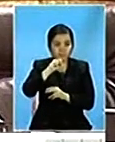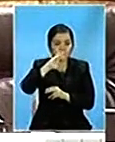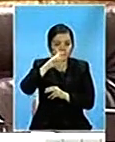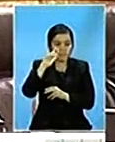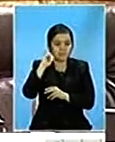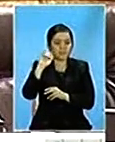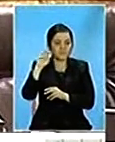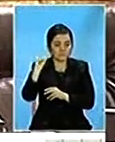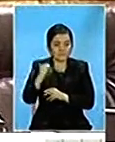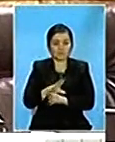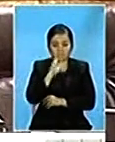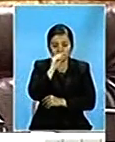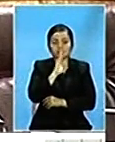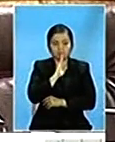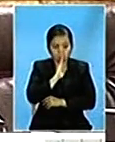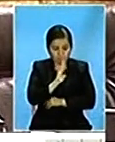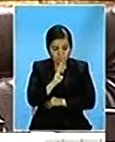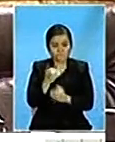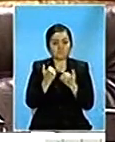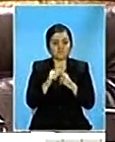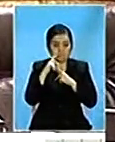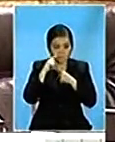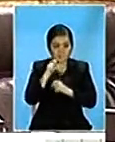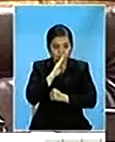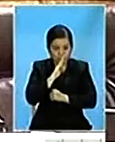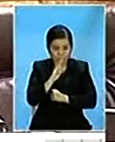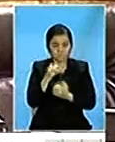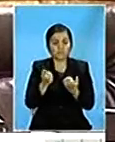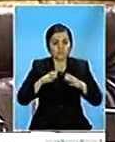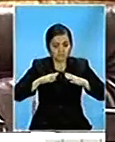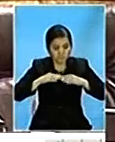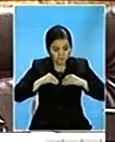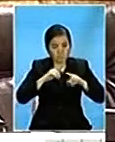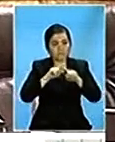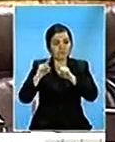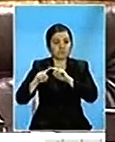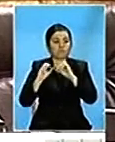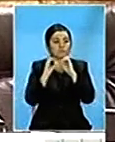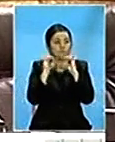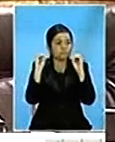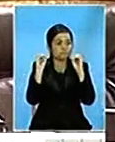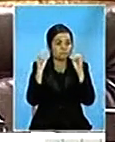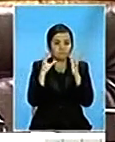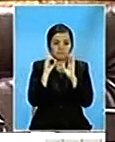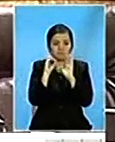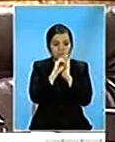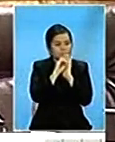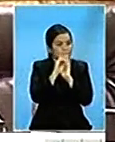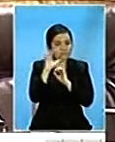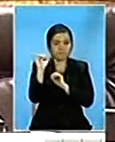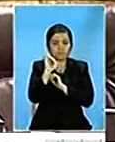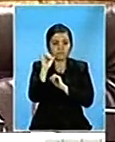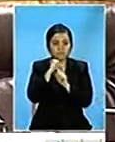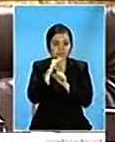ก็ต้องตรงไปตรงมาจริงๆวันนี้เราต้องยอมรับว่าทุกสิ่งทุกอย่างมันยังเป็นศูนย์อยู่เลยความเดือดร้อน